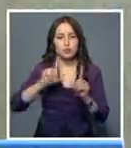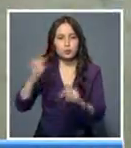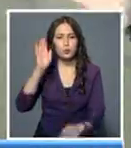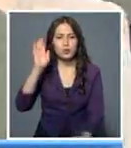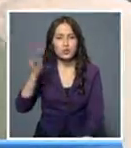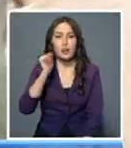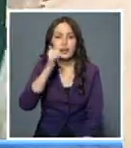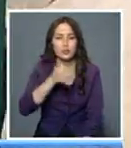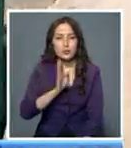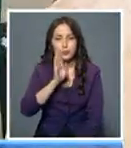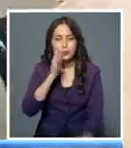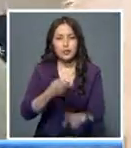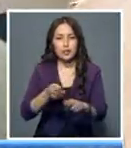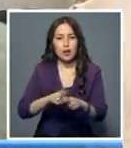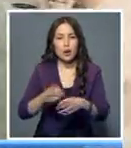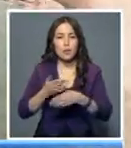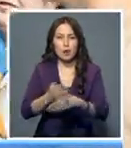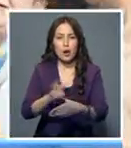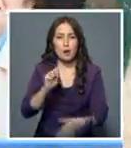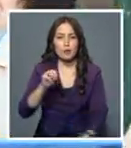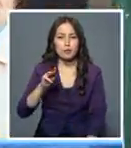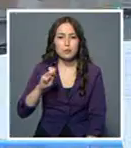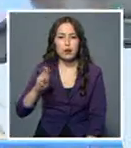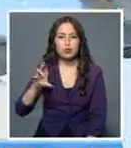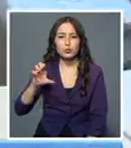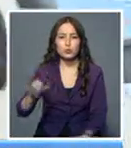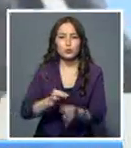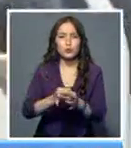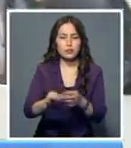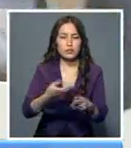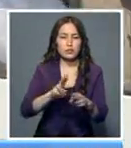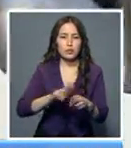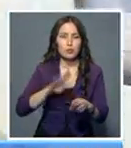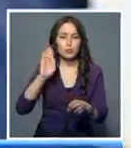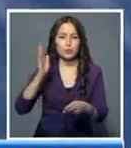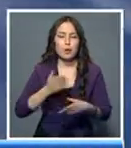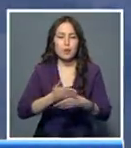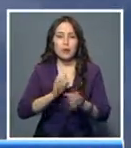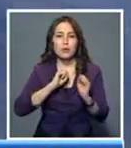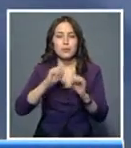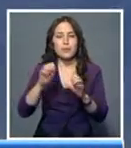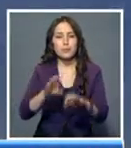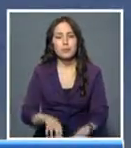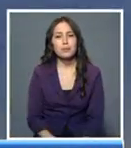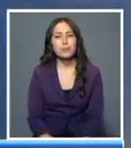Ал ертең таңертең гуманитарлық көмек батпақ суға белден батқан ағайынның қолына тимек.